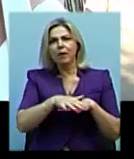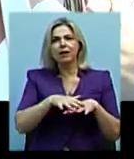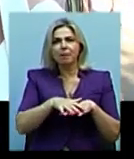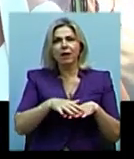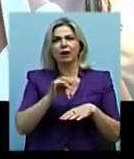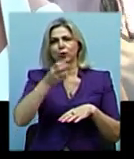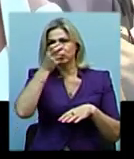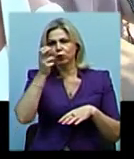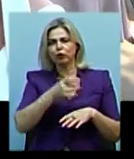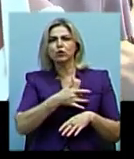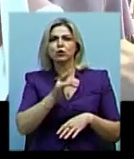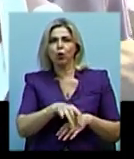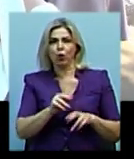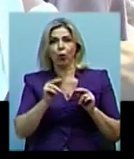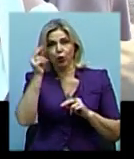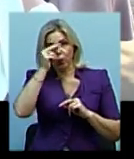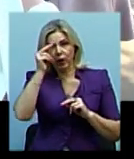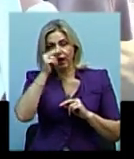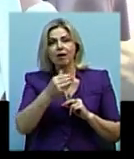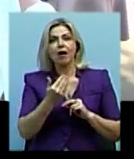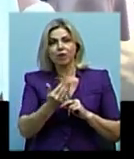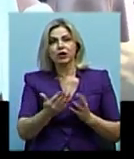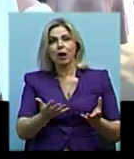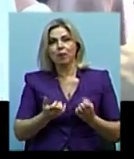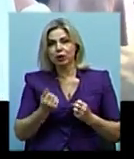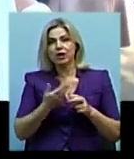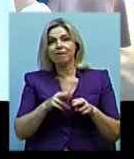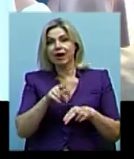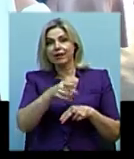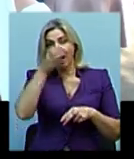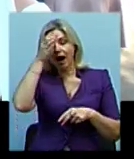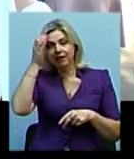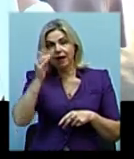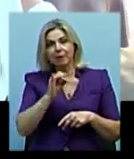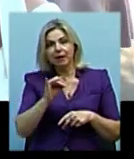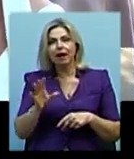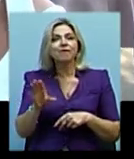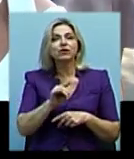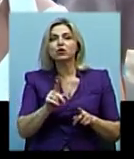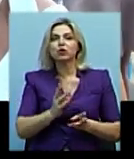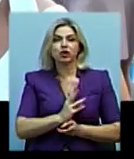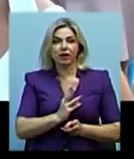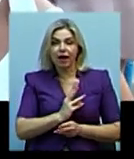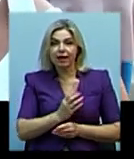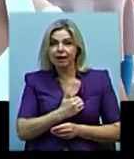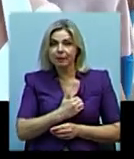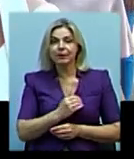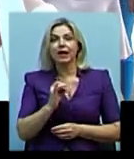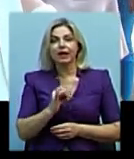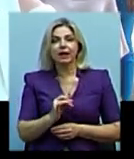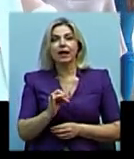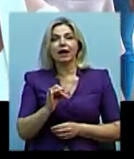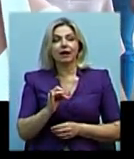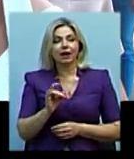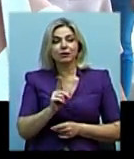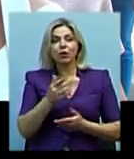там суворих уроків, то вона отримає саме в цій академії ось те, що бажає. До того ж, зараз нема